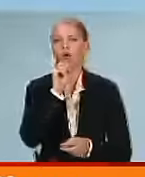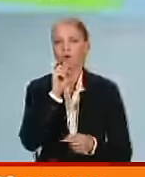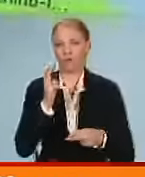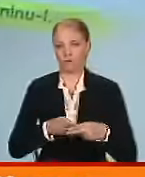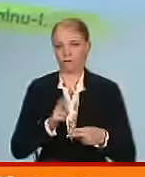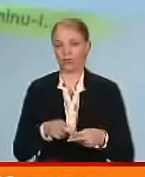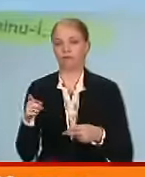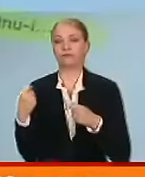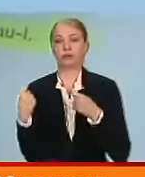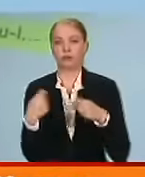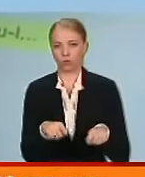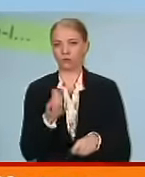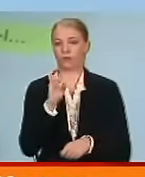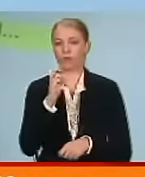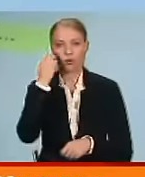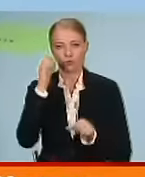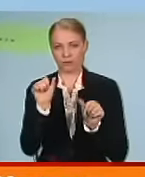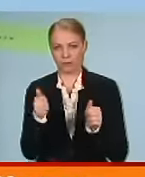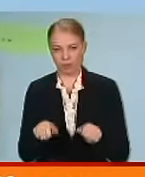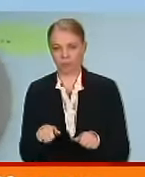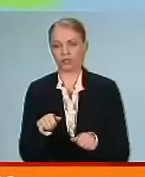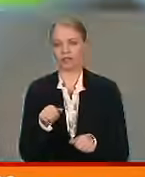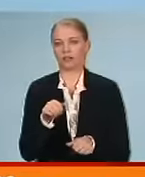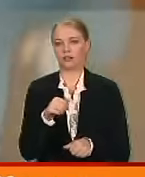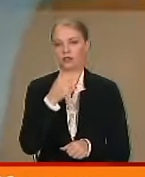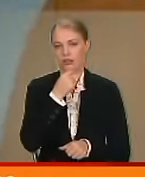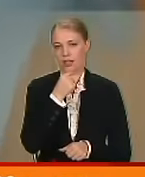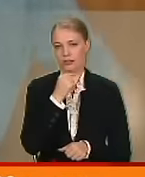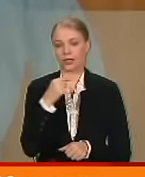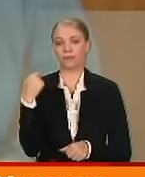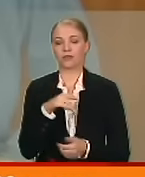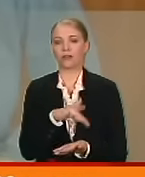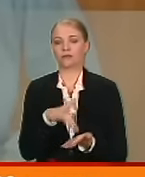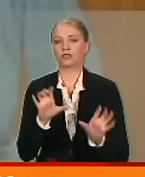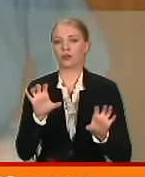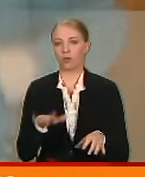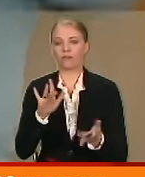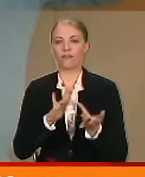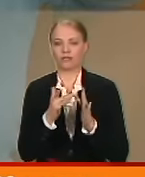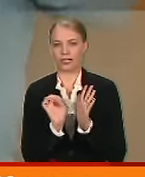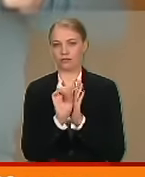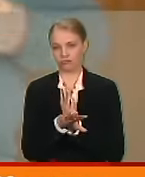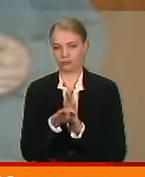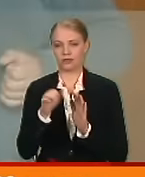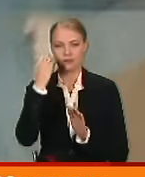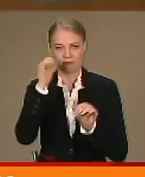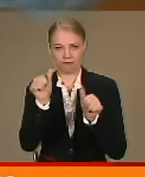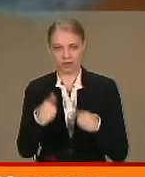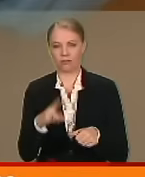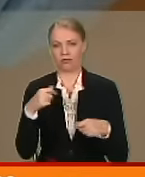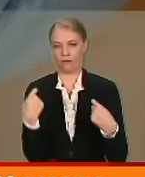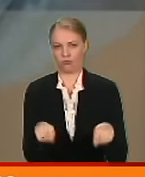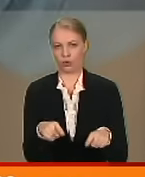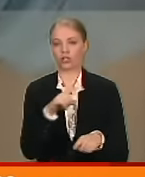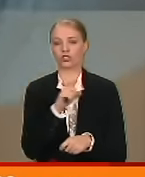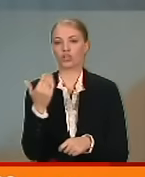метал. Продається бронзовий пам'ятник В.І. Леніну. Міський голова в інтернеті виставив скульптуру Леніна на